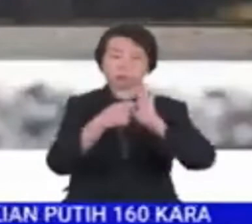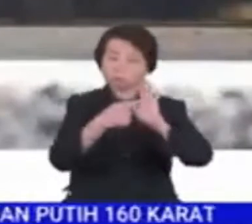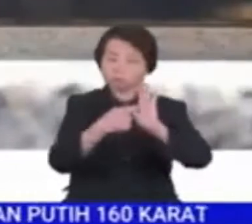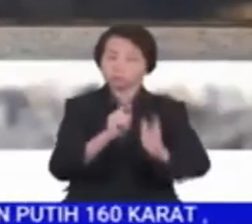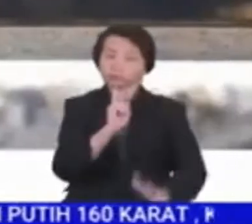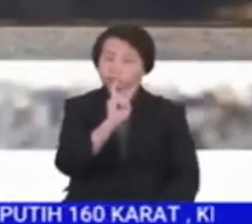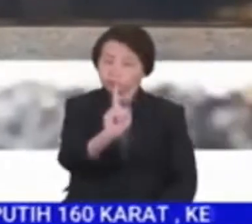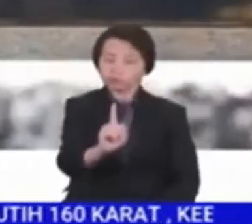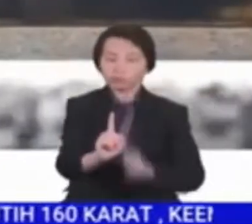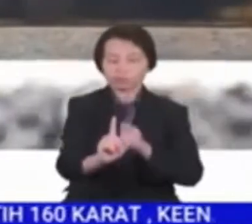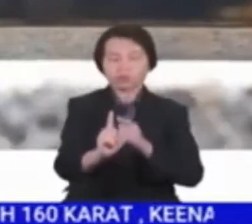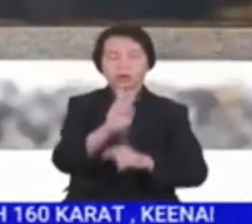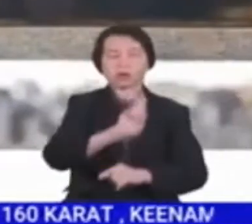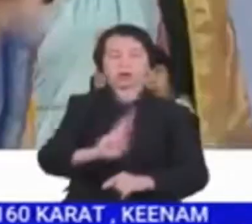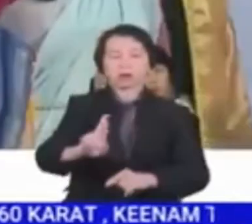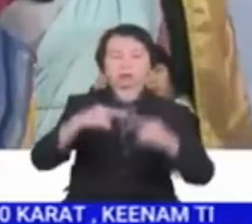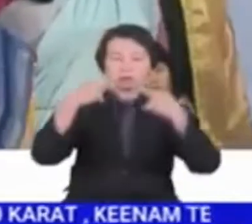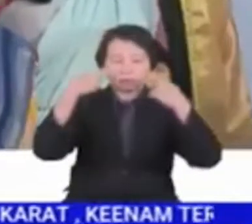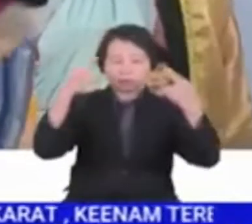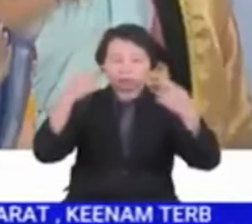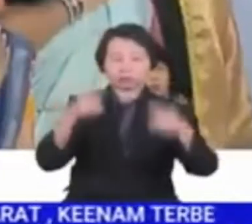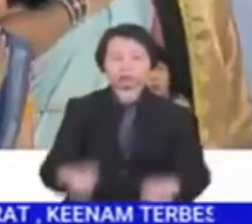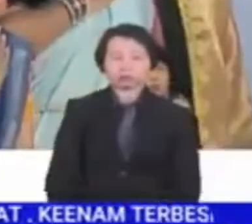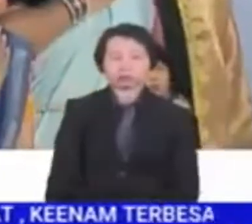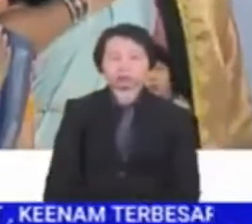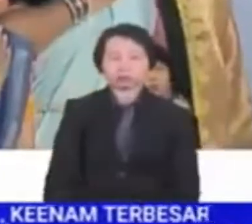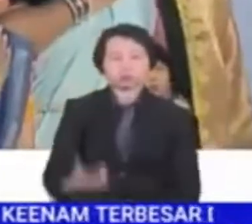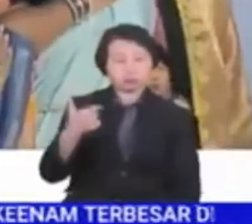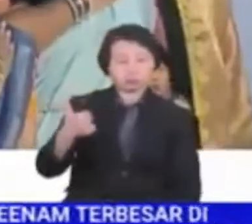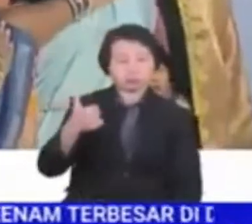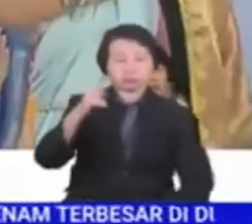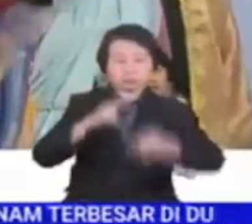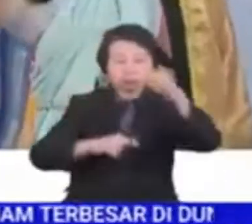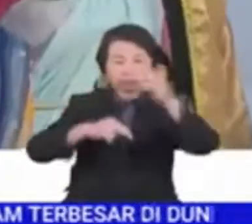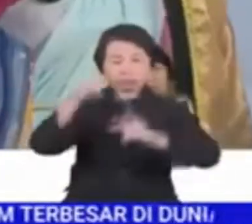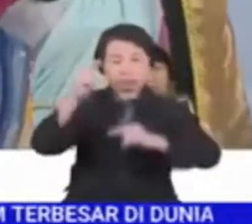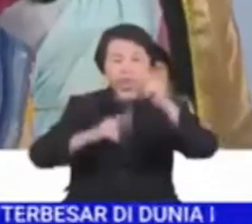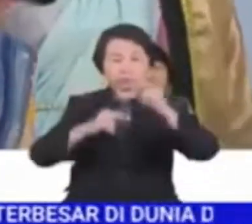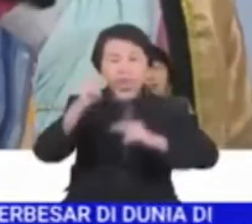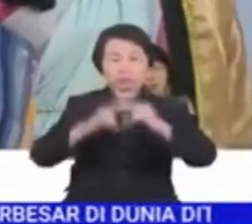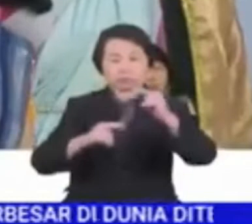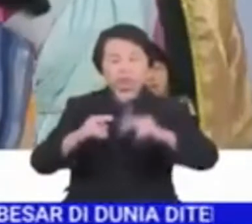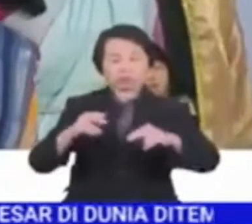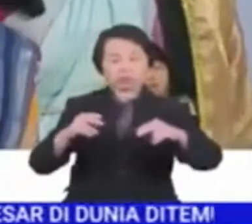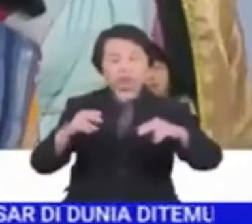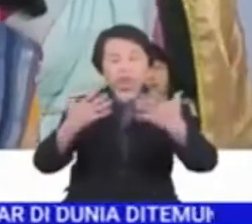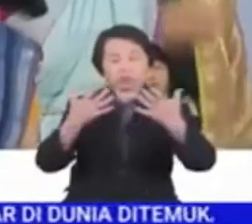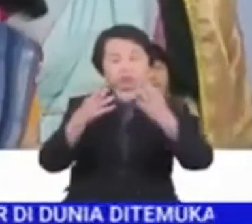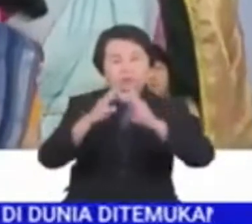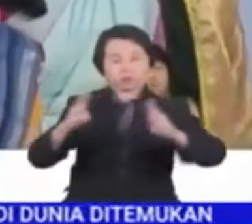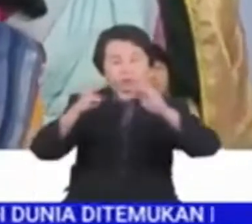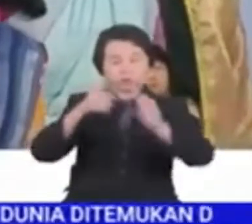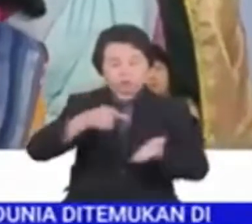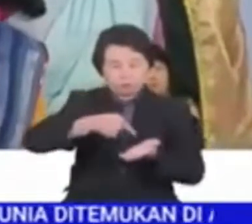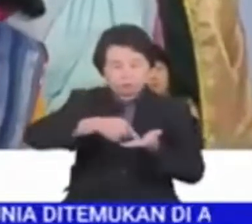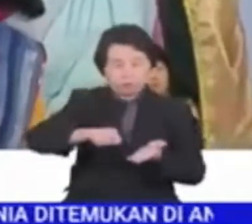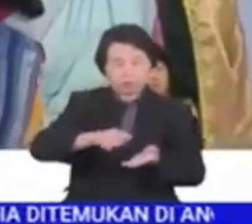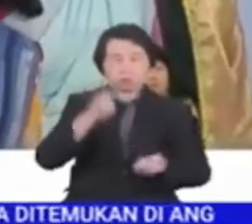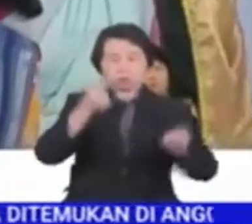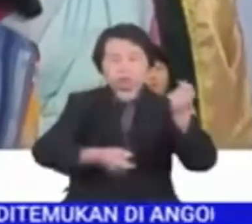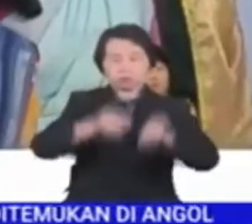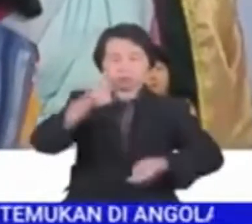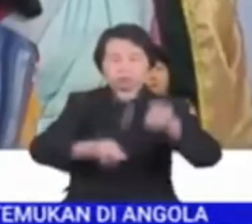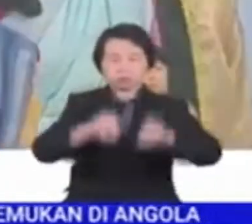Islam sebagai agama rasmi. Menariknya, pembinaan masjid ini dibiaya menerusi sumbangan